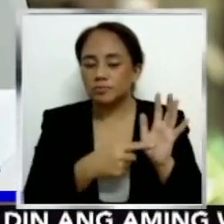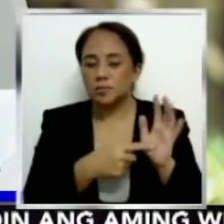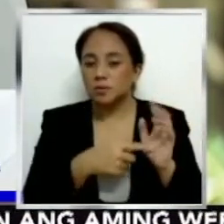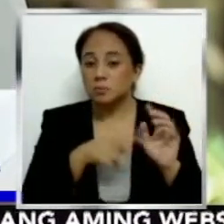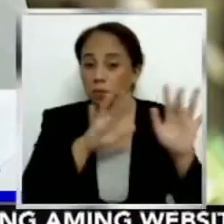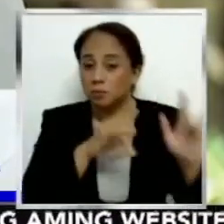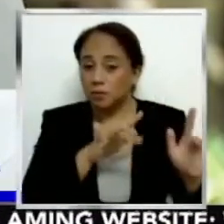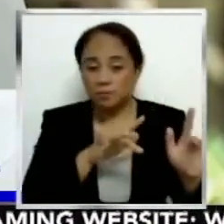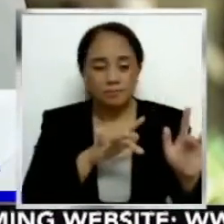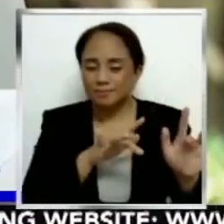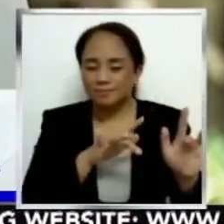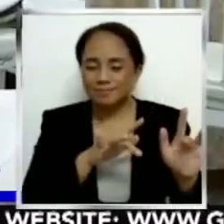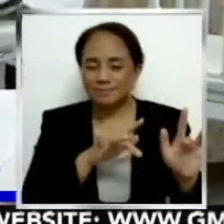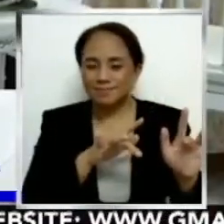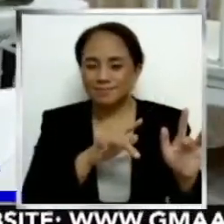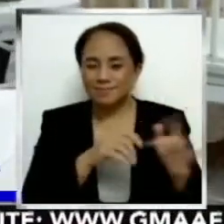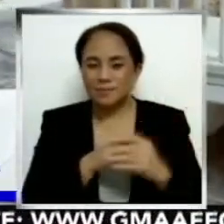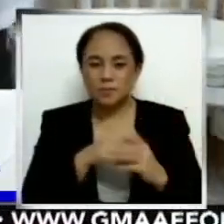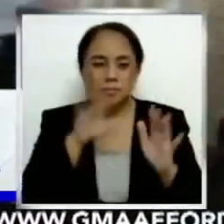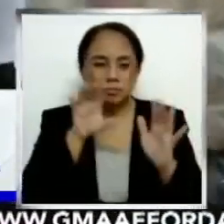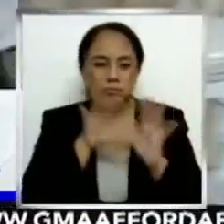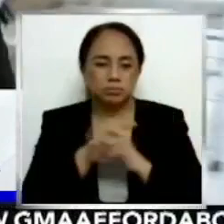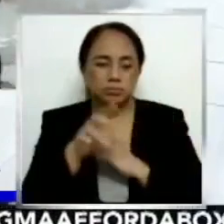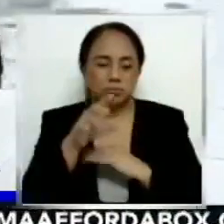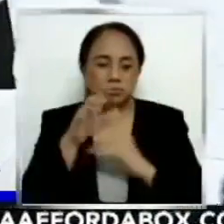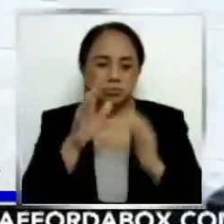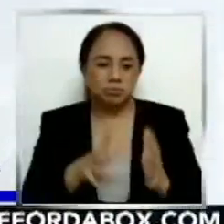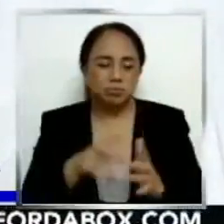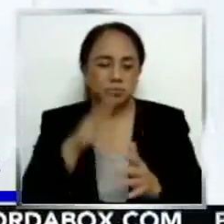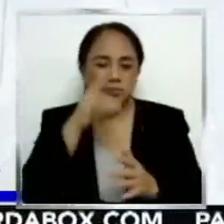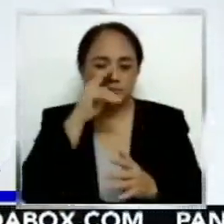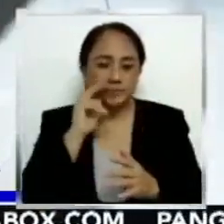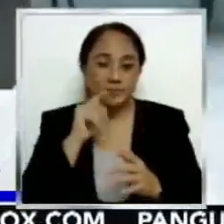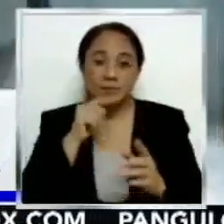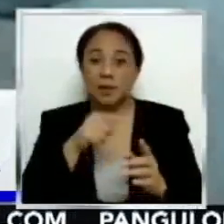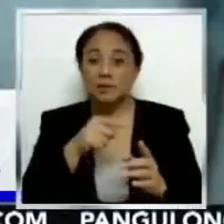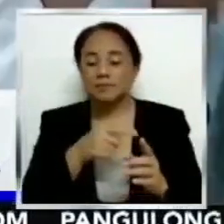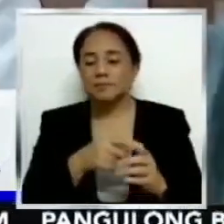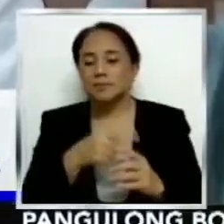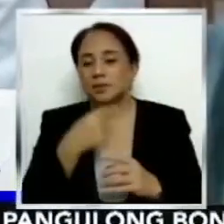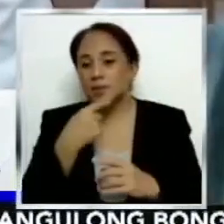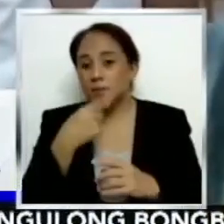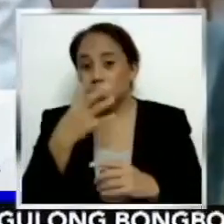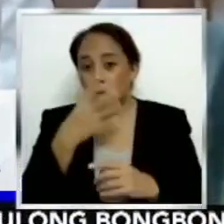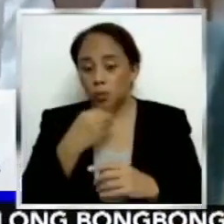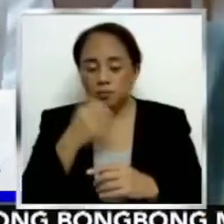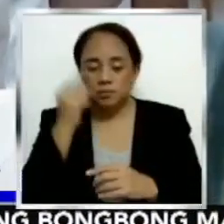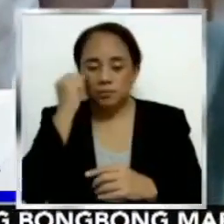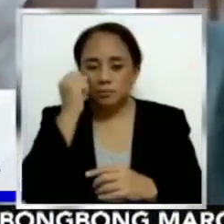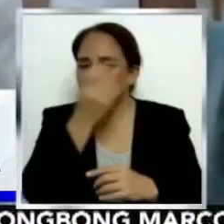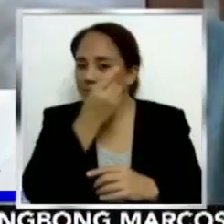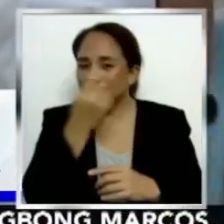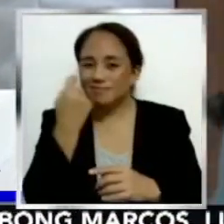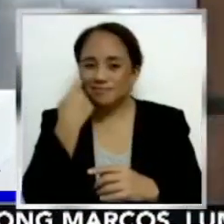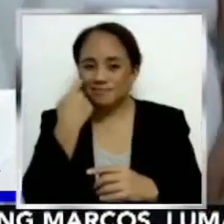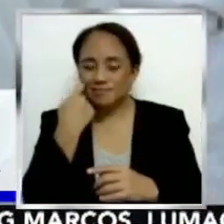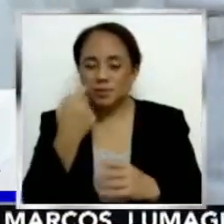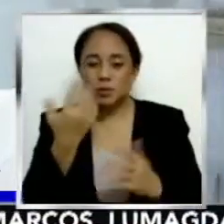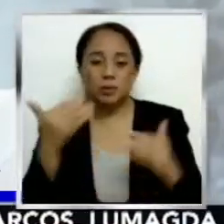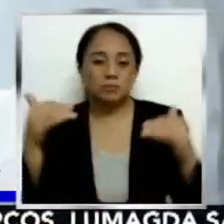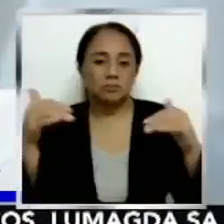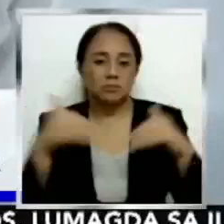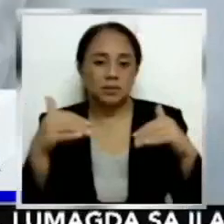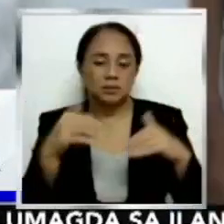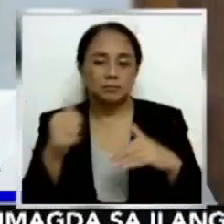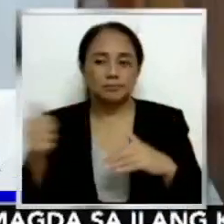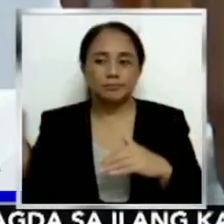criminals and terrorists. Yan ang mensahe ni Vice President Sara Duterte ngayong araw matapos niyang pulungin ang mga matatas na leader ng